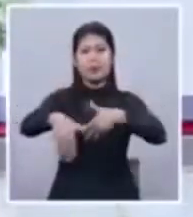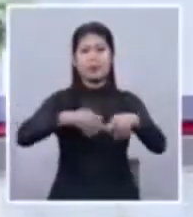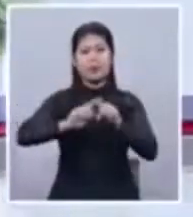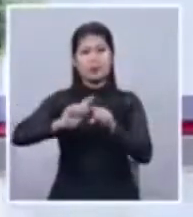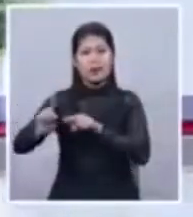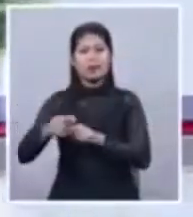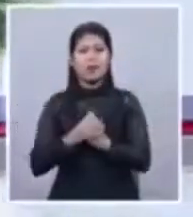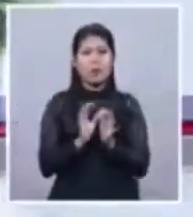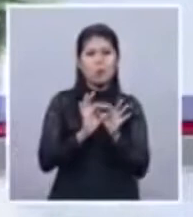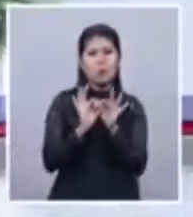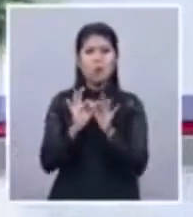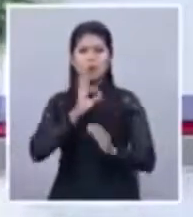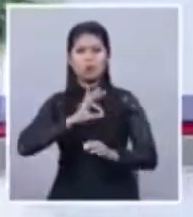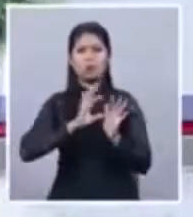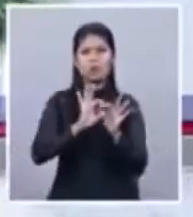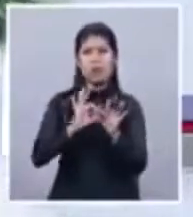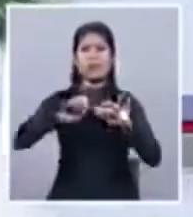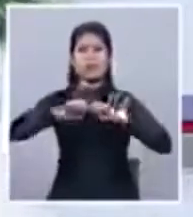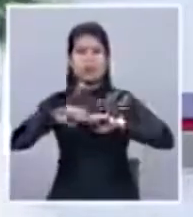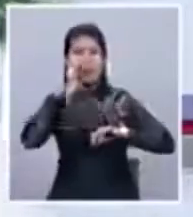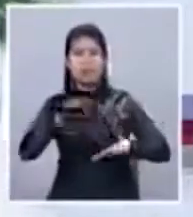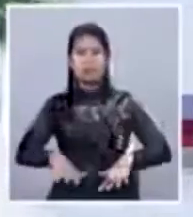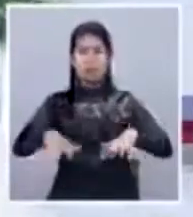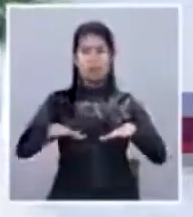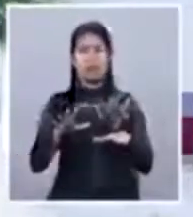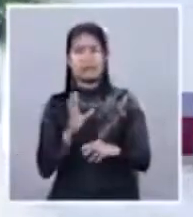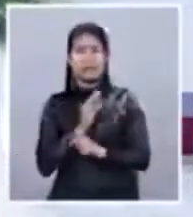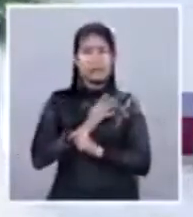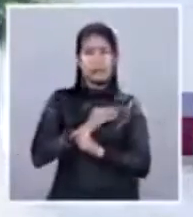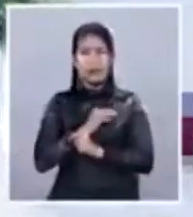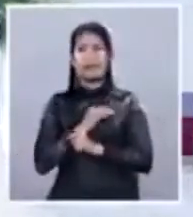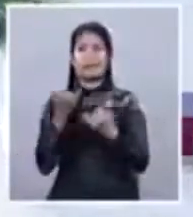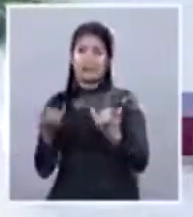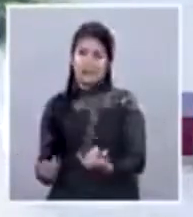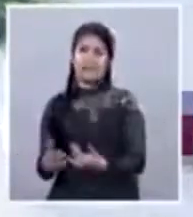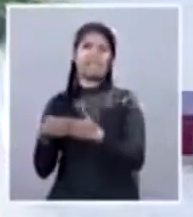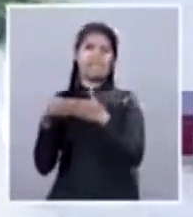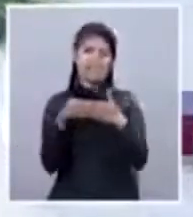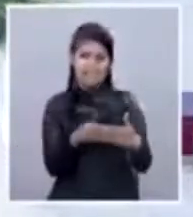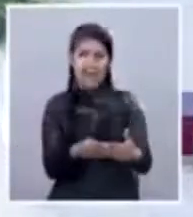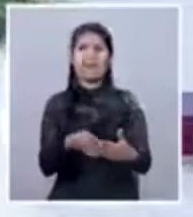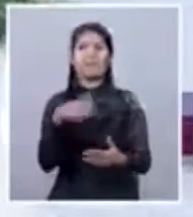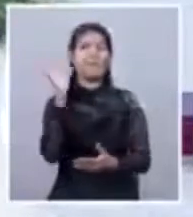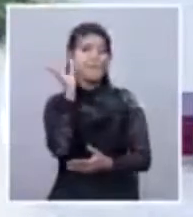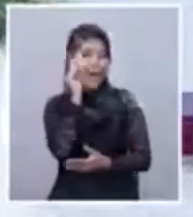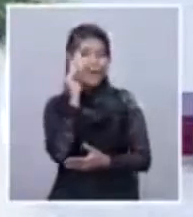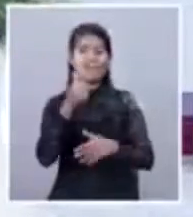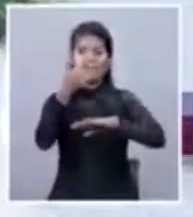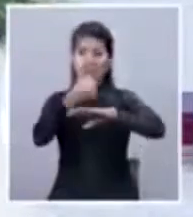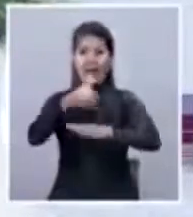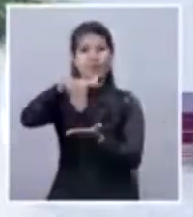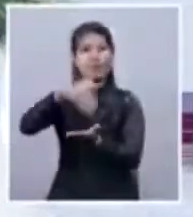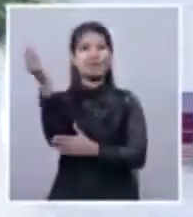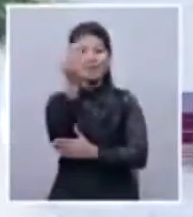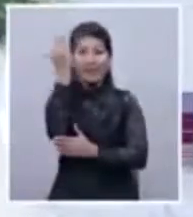เริ่มมีความกังวลนะคะว่าปีนี้จะเกิดปัญหาน้ำท่วมใหญ่หรือไม่เราจะพาคุณผู้ชมค่ะไปฟังกันชัดๆจากปากของท่านอธิบดีกรมอุตุนิยมวิ